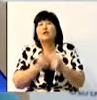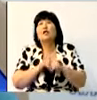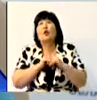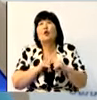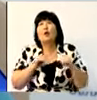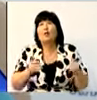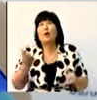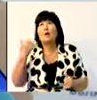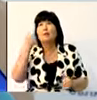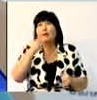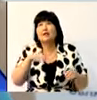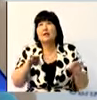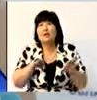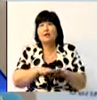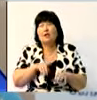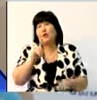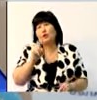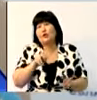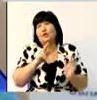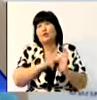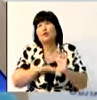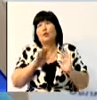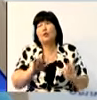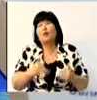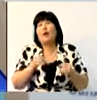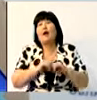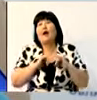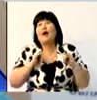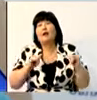көбейіп, былтырғы жылмен салыстырғанда 180 орынға артып,